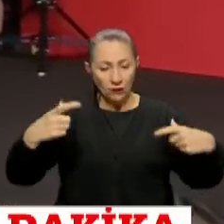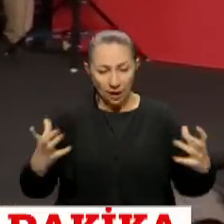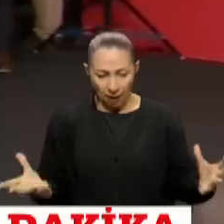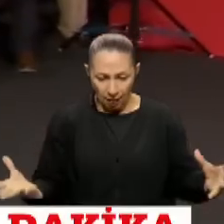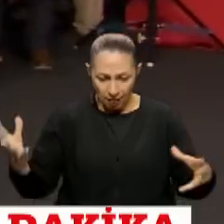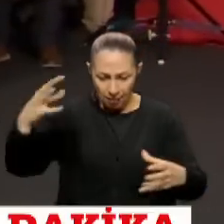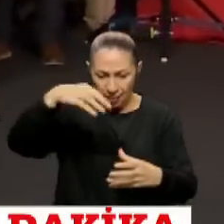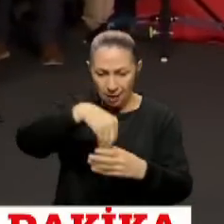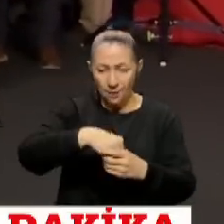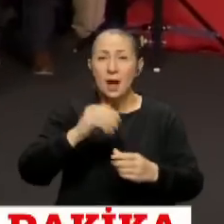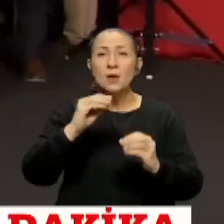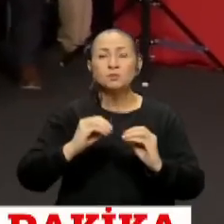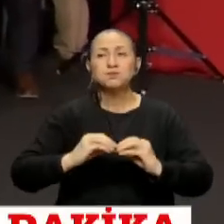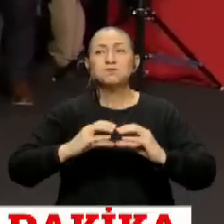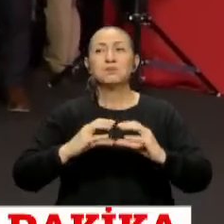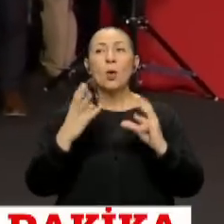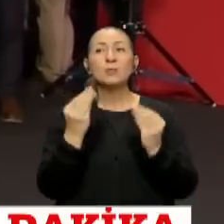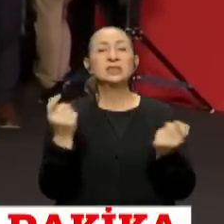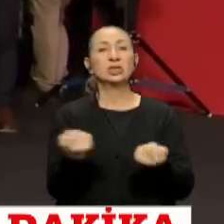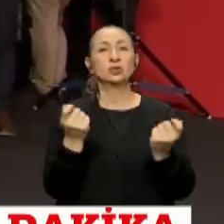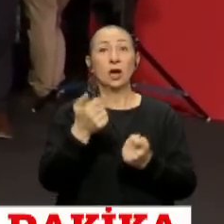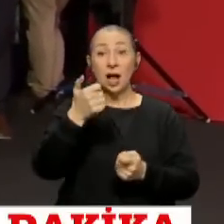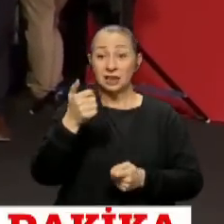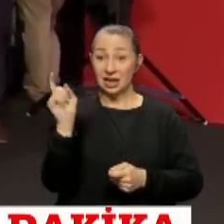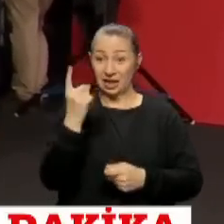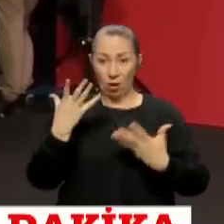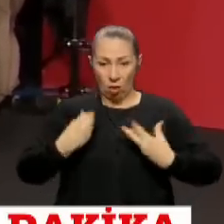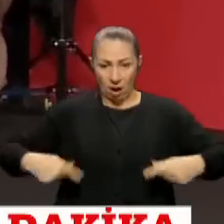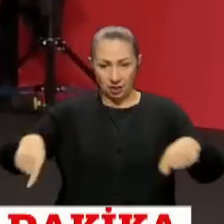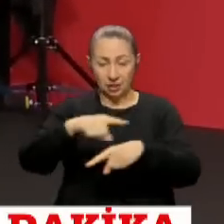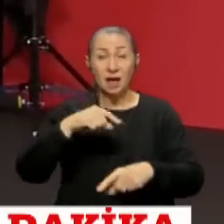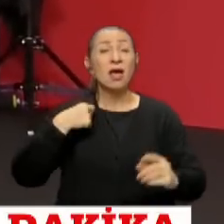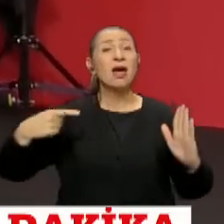topladık, maya kıldık altı parti olarak. Hedefimiz